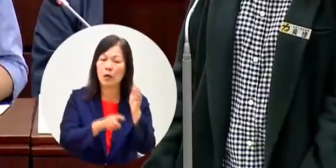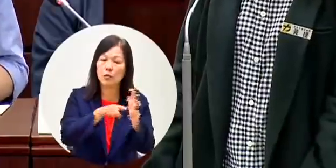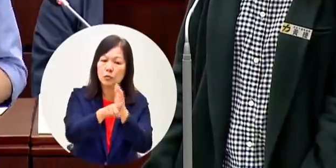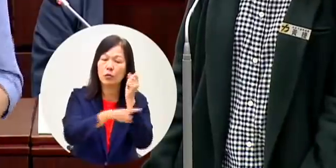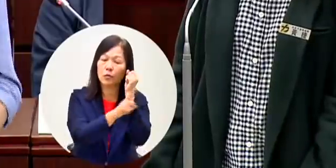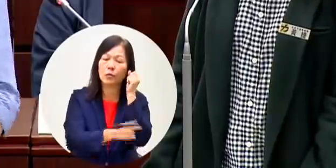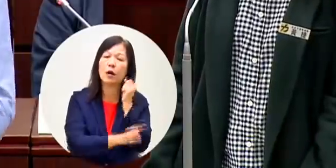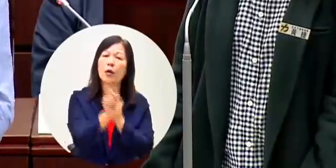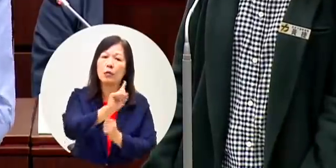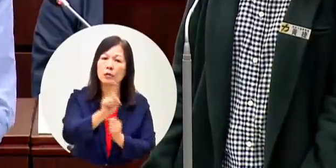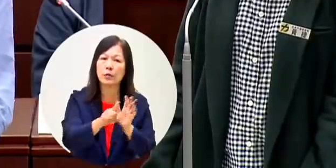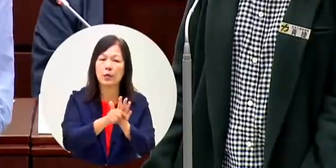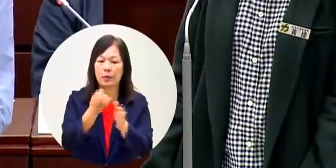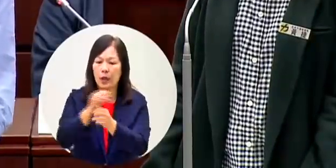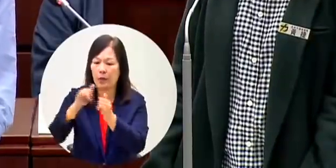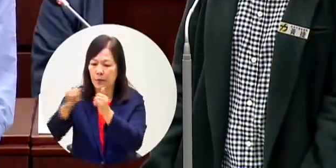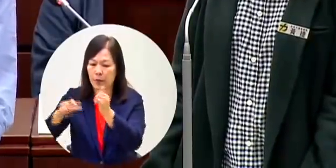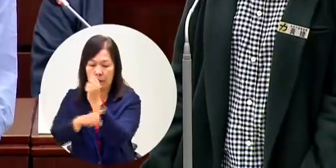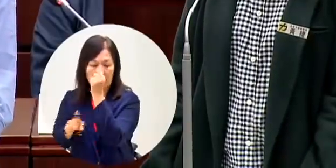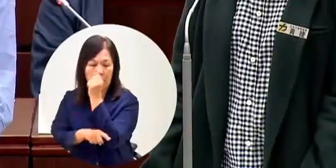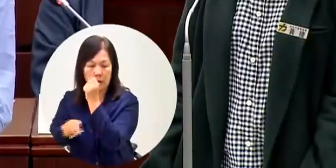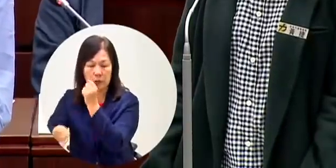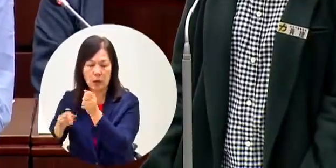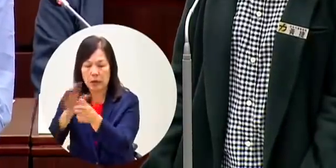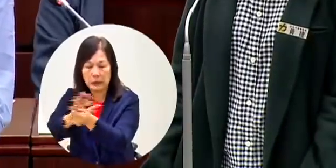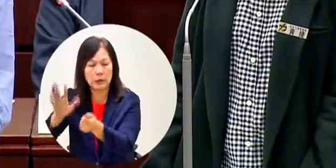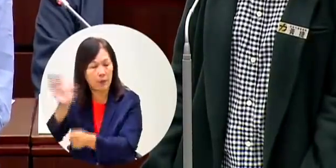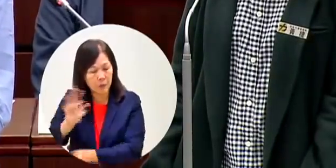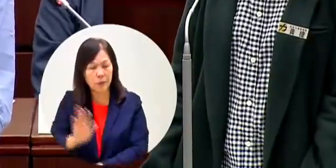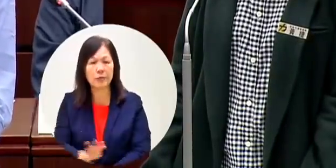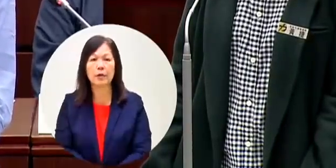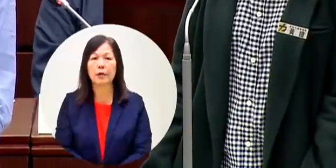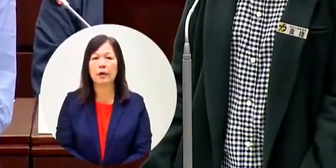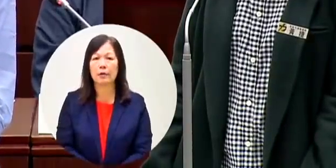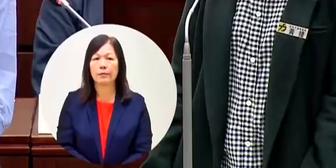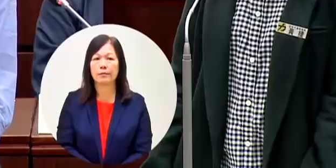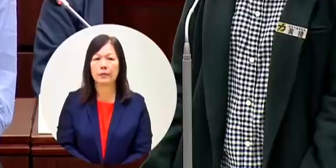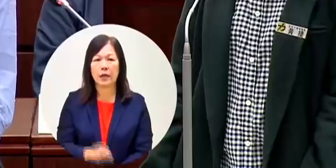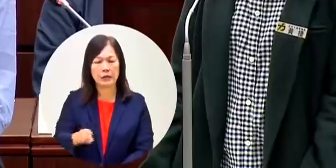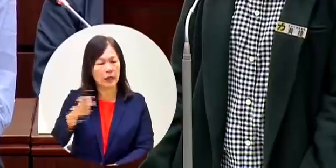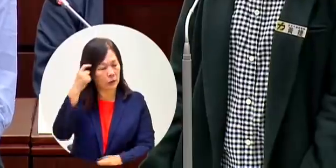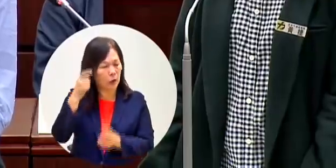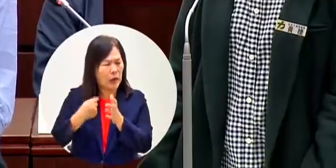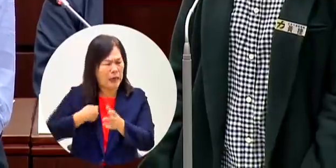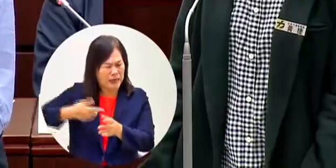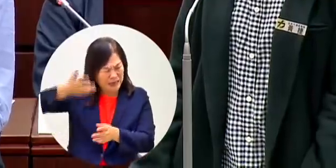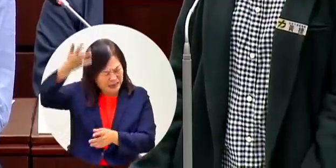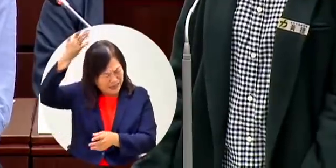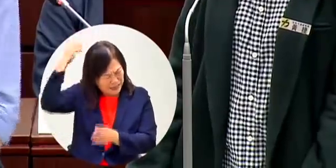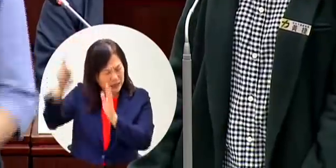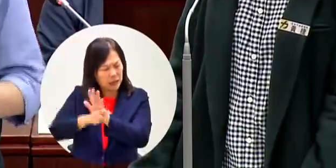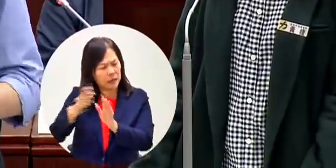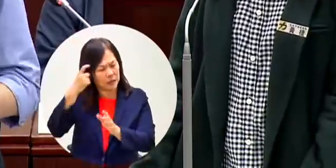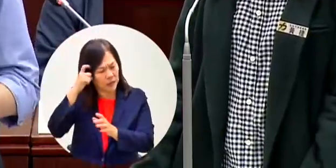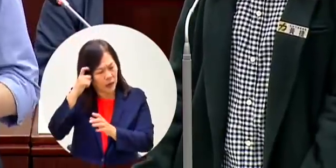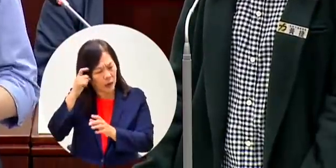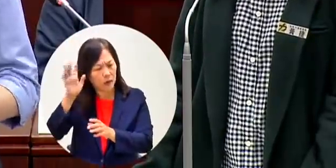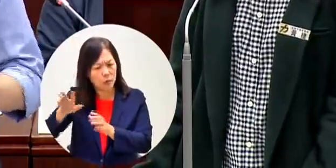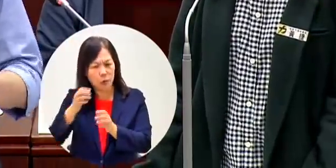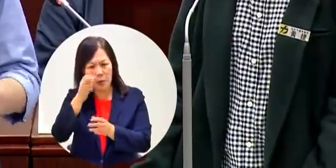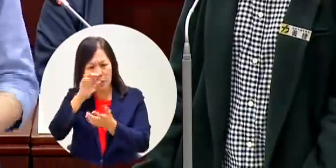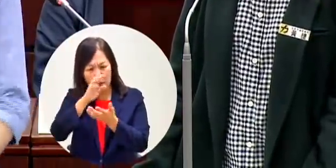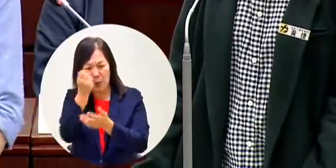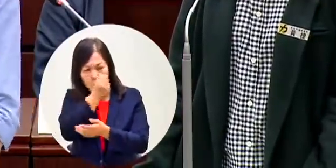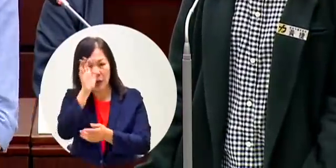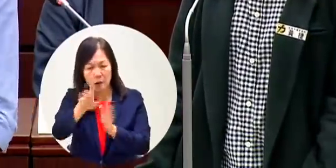这一篇。那现在你想想看，千年以前思想上想就犯罪，百年前口语上，到今天